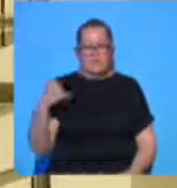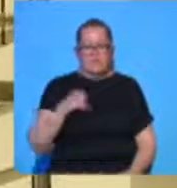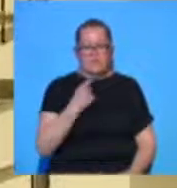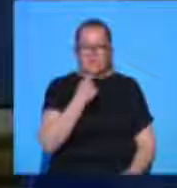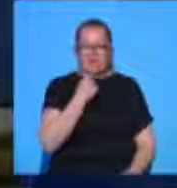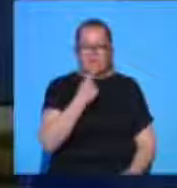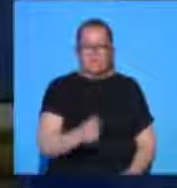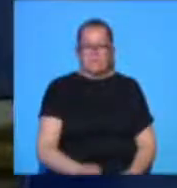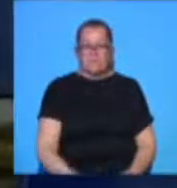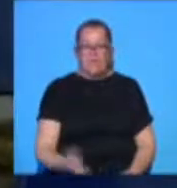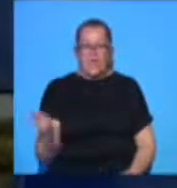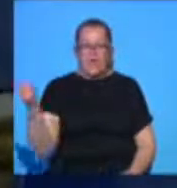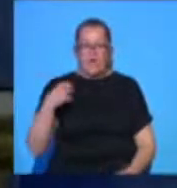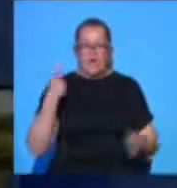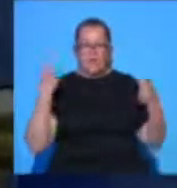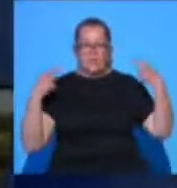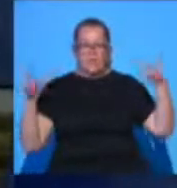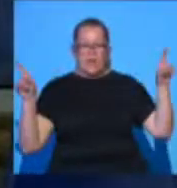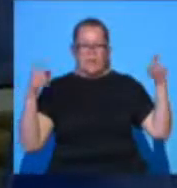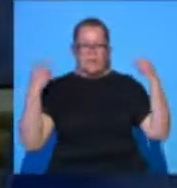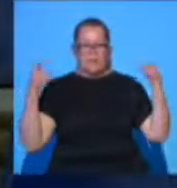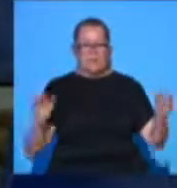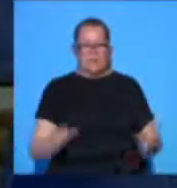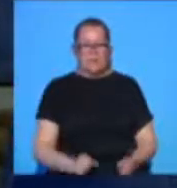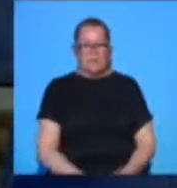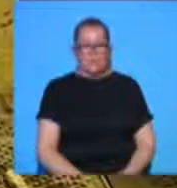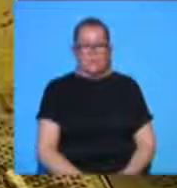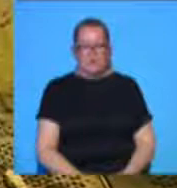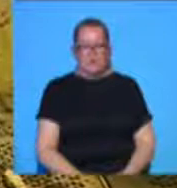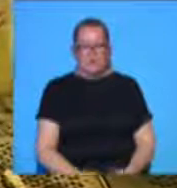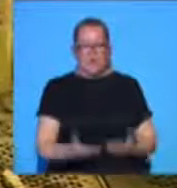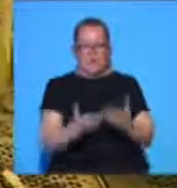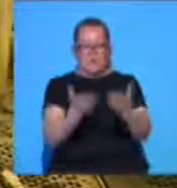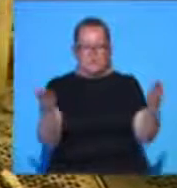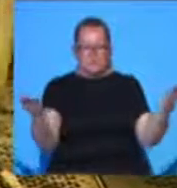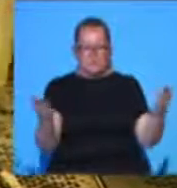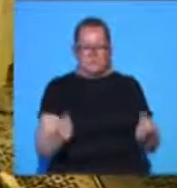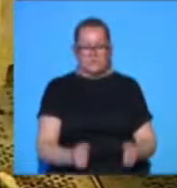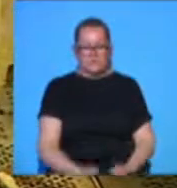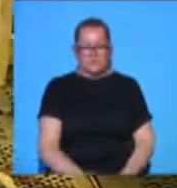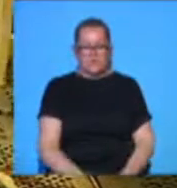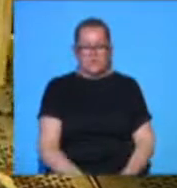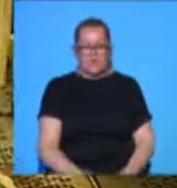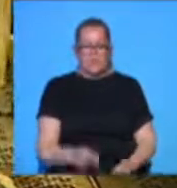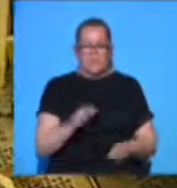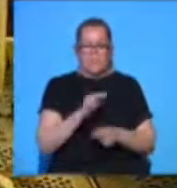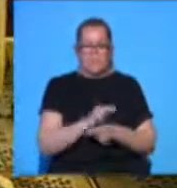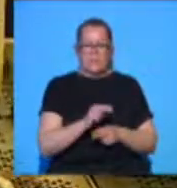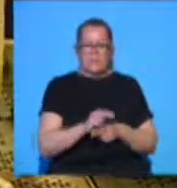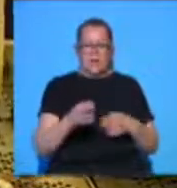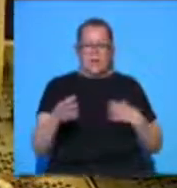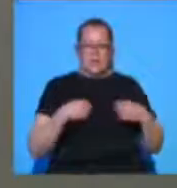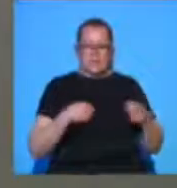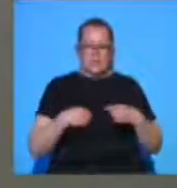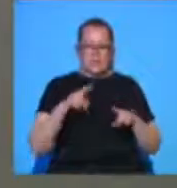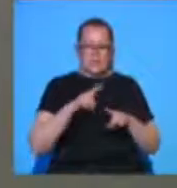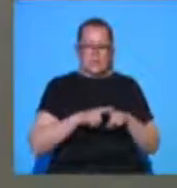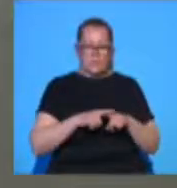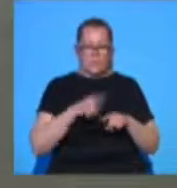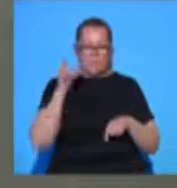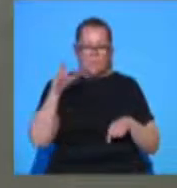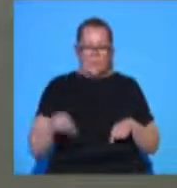Craiova, veniți la festival, este al vostru, al tuturor celor care participă, artiști împreună cu